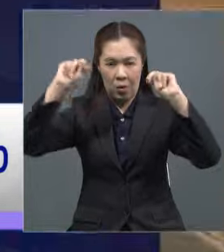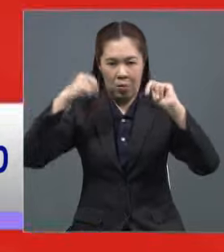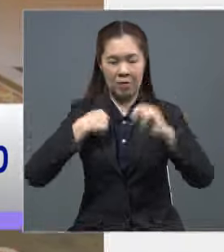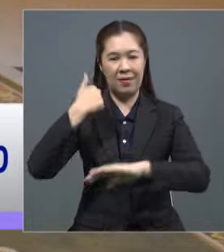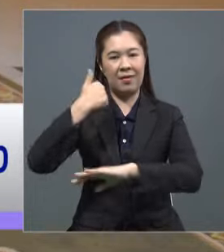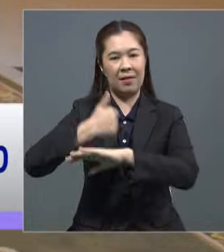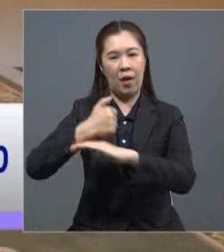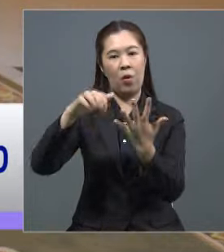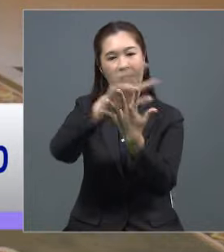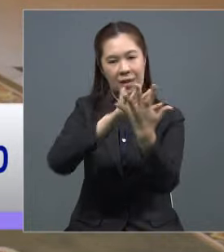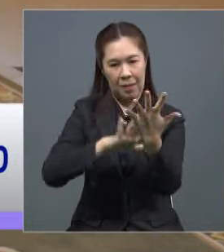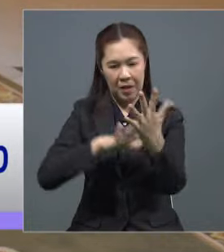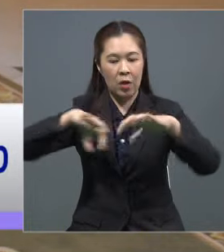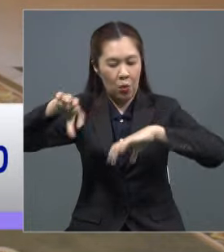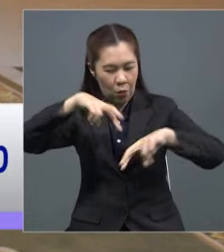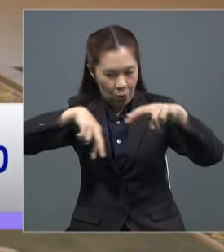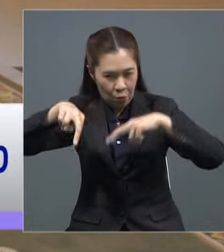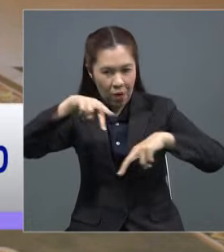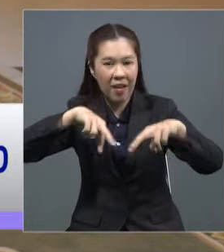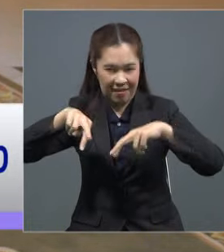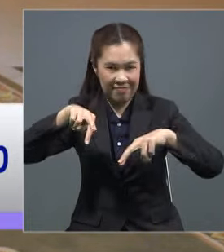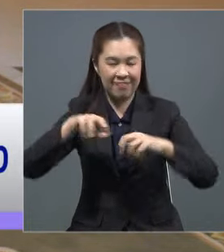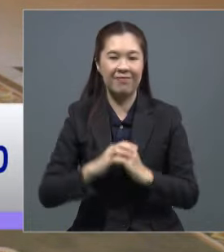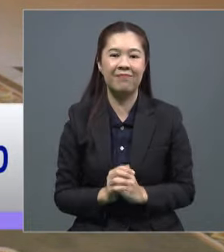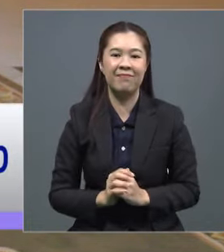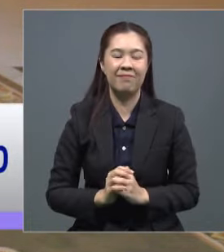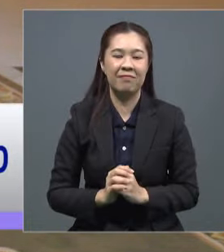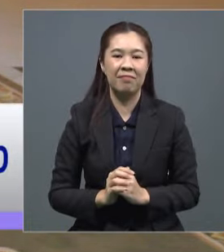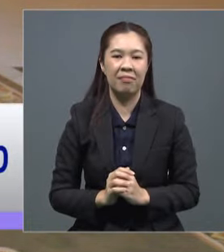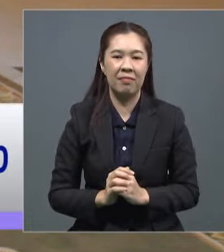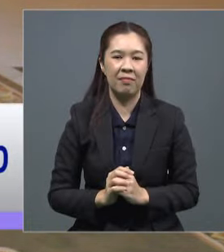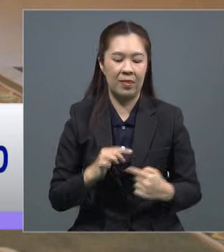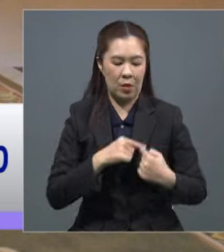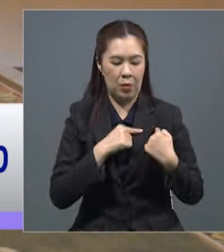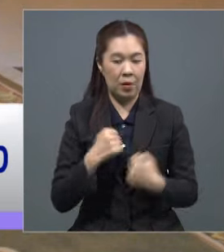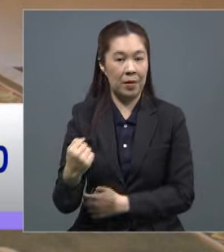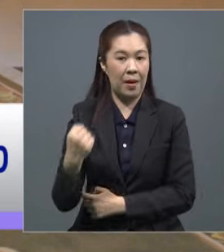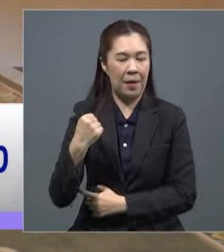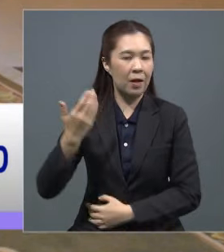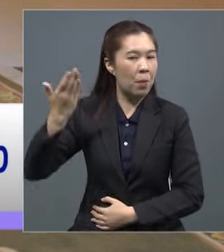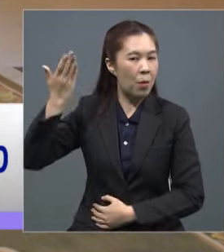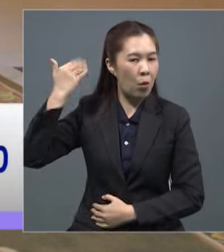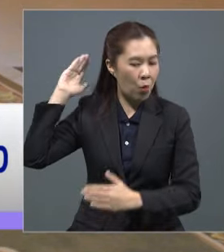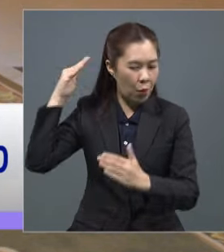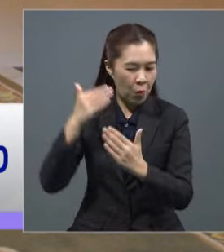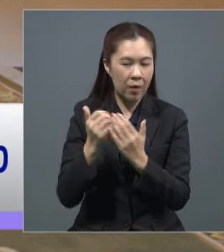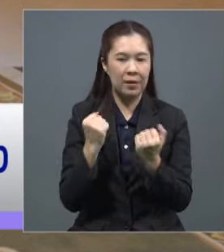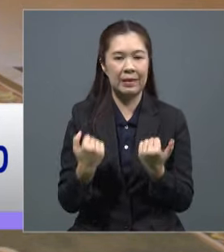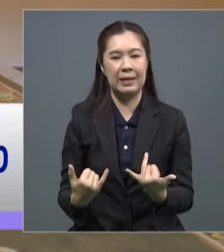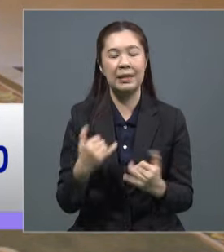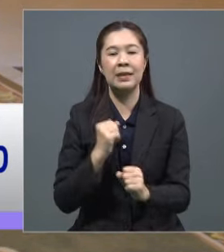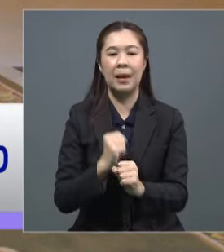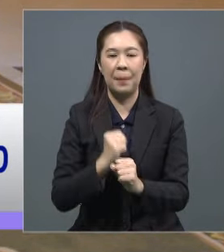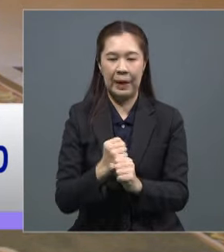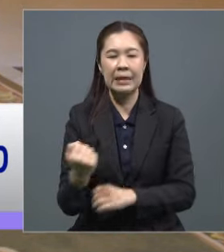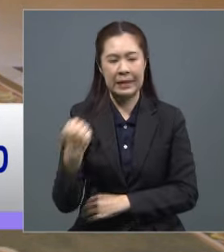สูงสุดของประเทศที่มีหน้าที่ต้องดูแลนะฮะคุณเศรษฐาบอกว่าเชื่อมั่นครับว่าการทำงานที่ผ่านมานะครับทำได้ดีโดยตลอดครับก็ให้